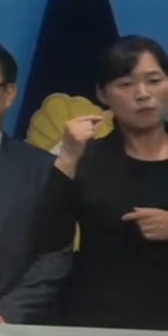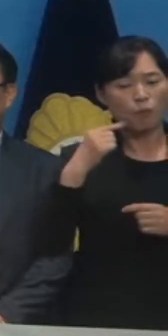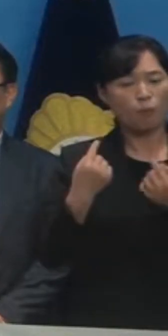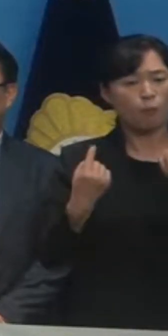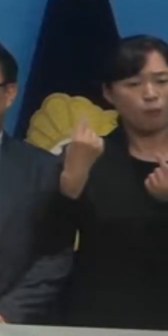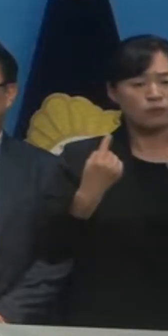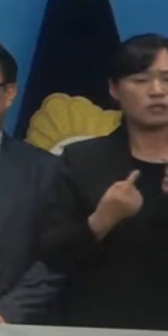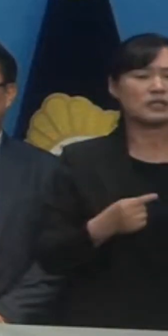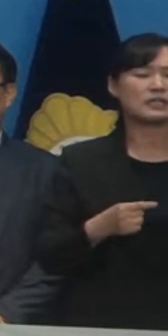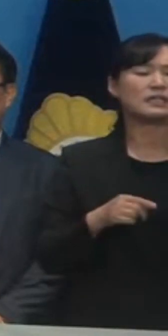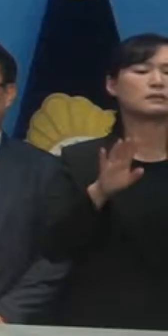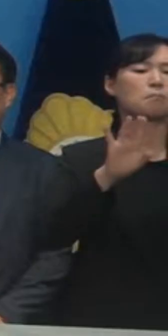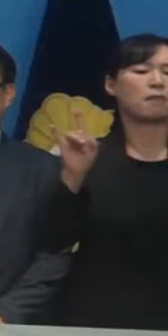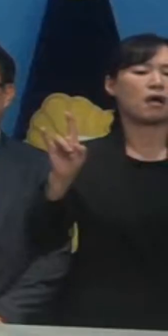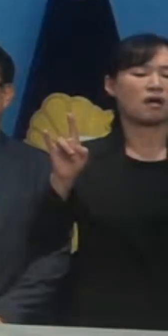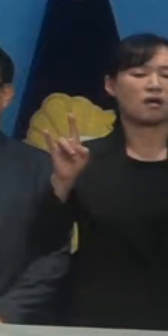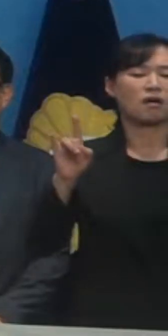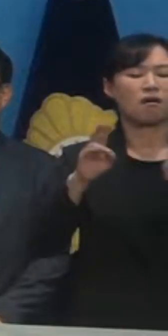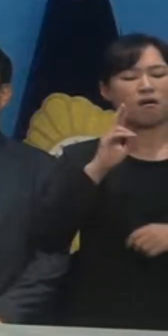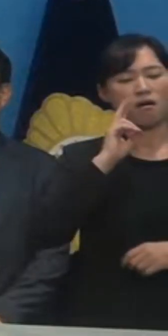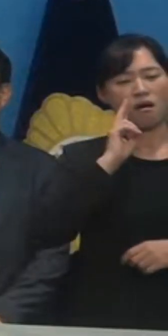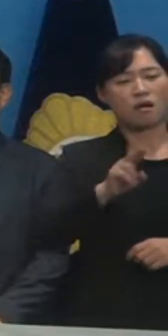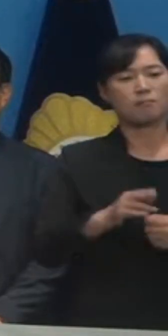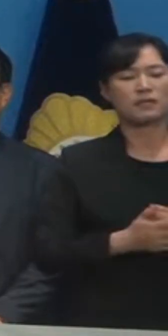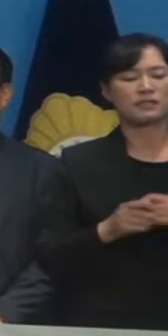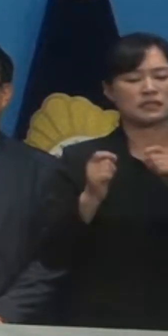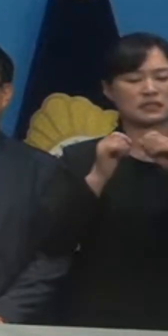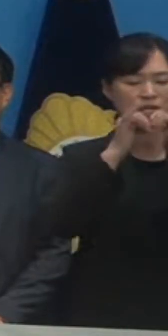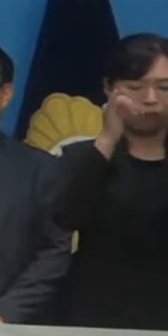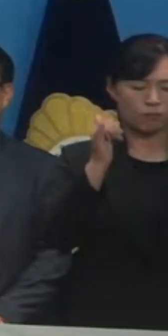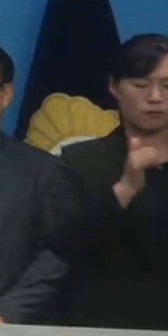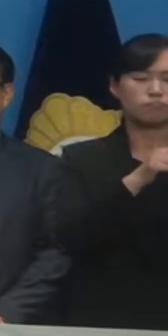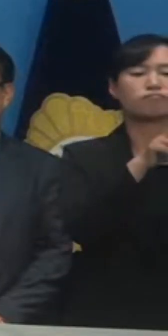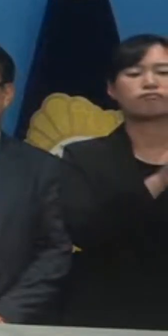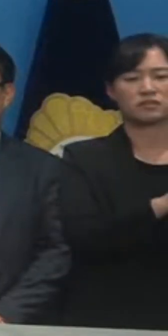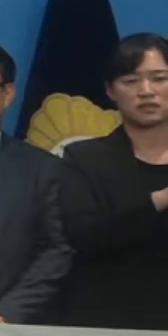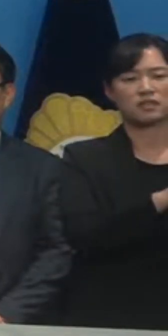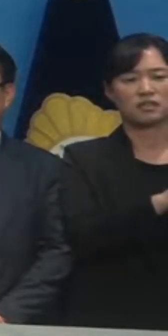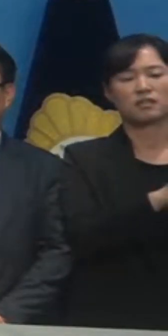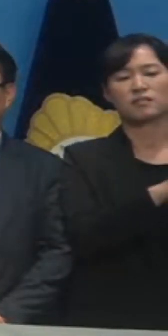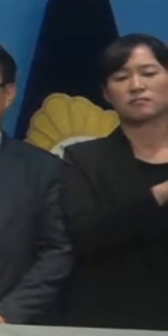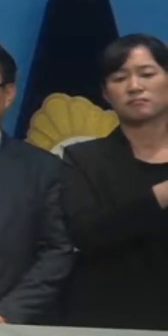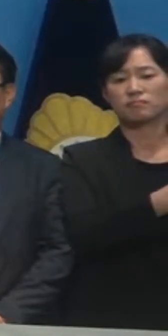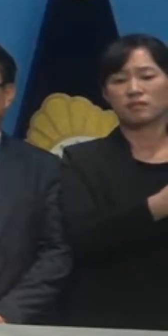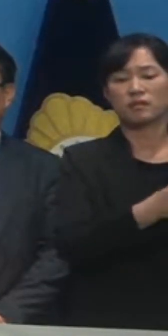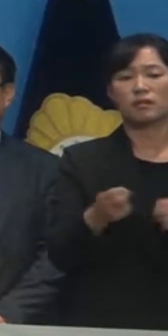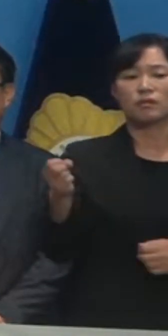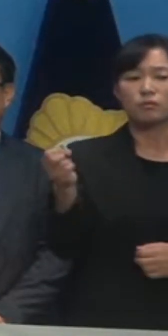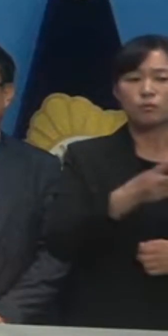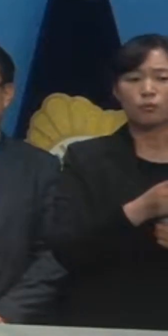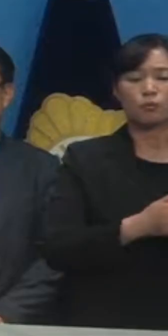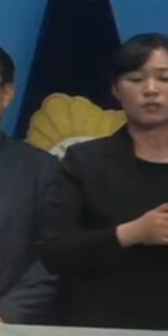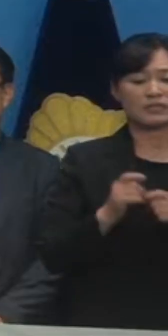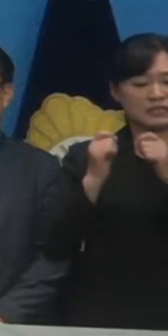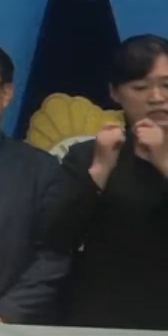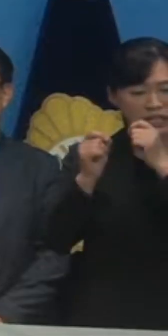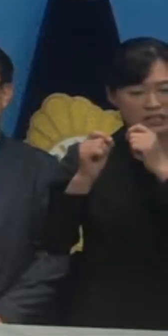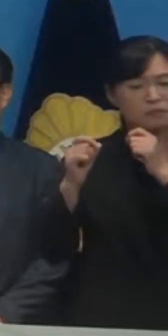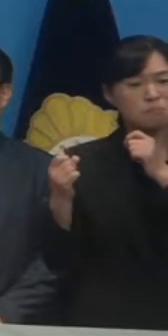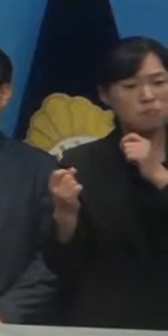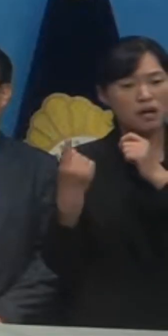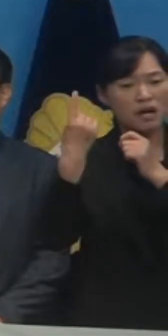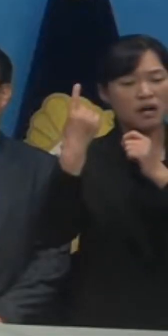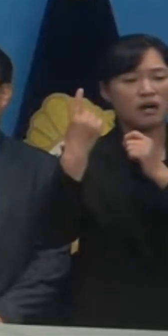비하여 20배를 넘는 심각한 사회적 문제로 대두하고 있습니다. 또한 이 사기로 인한